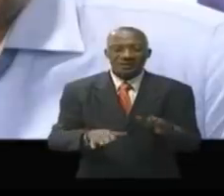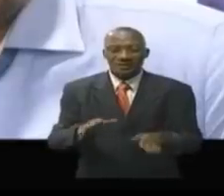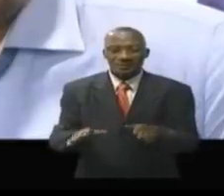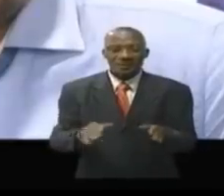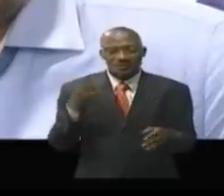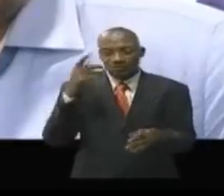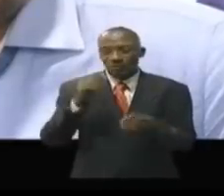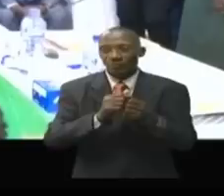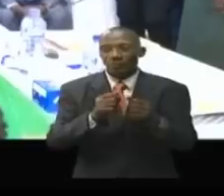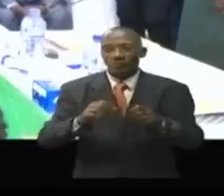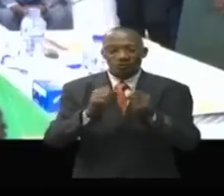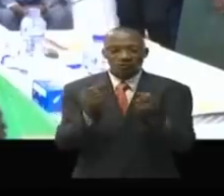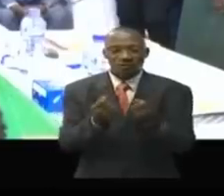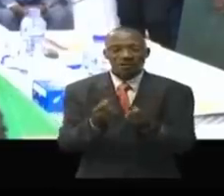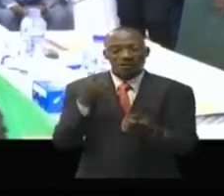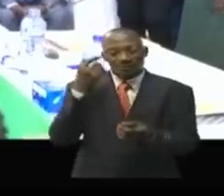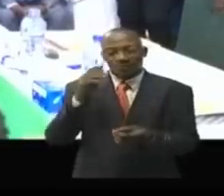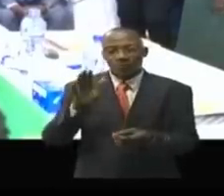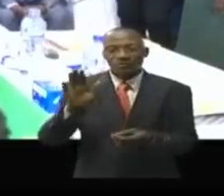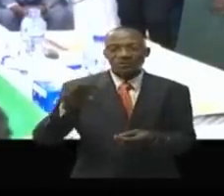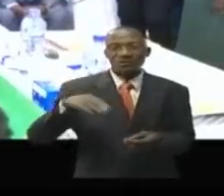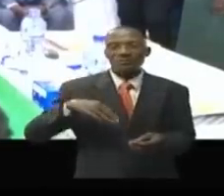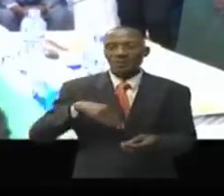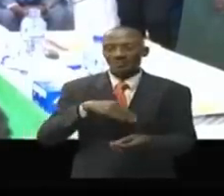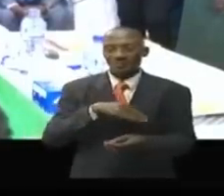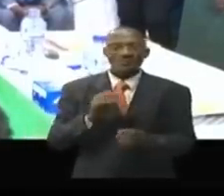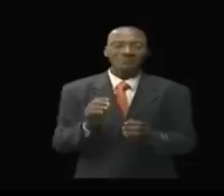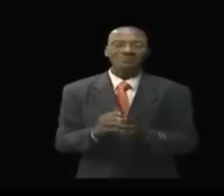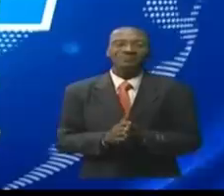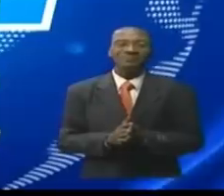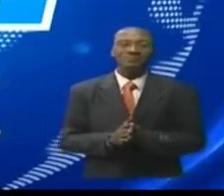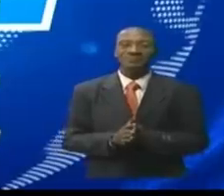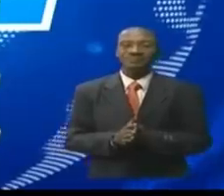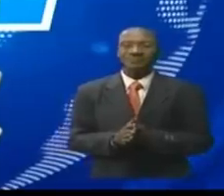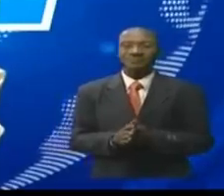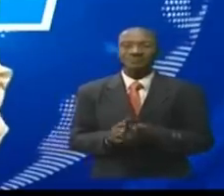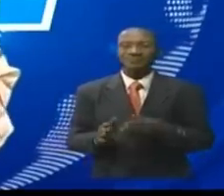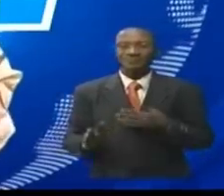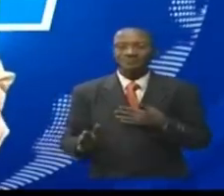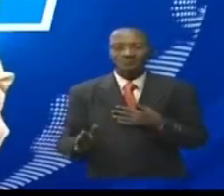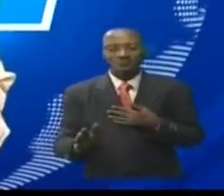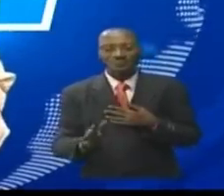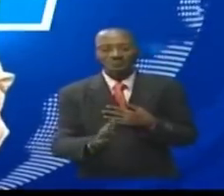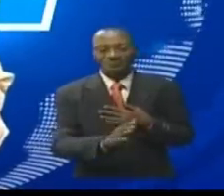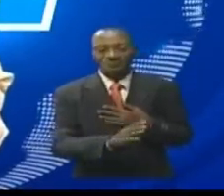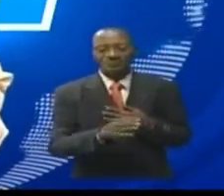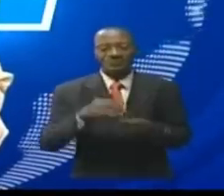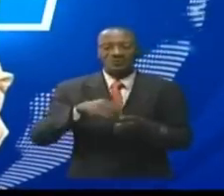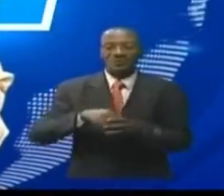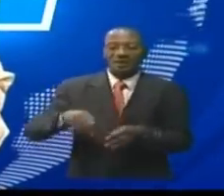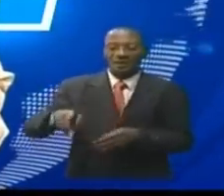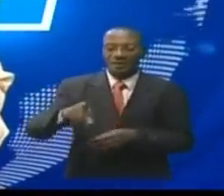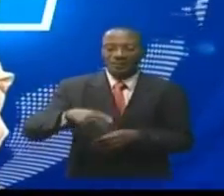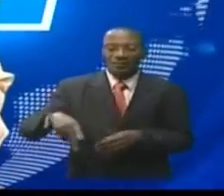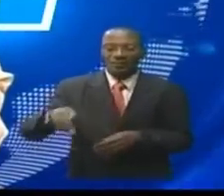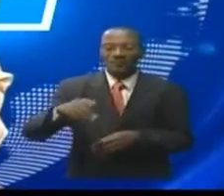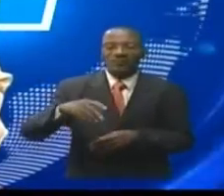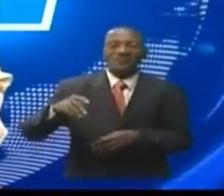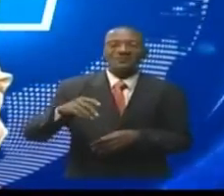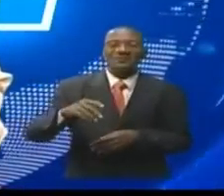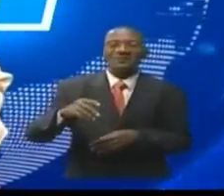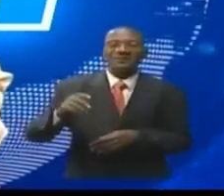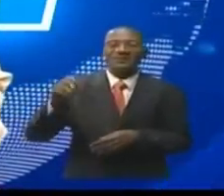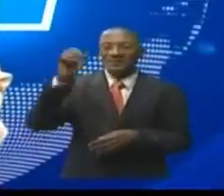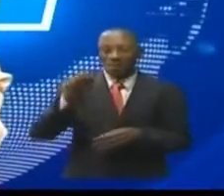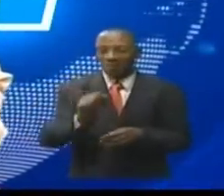de ses membres pour une durabilité forte. Dans la province du Sankourou, le système de santé et